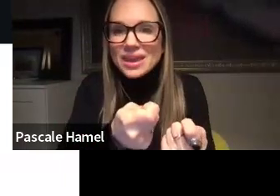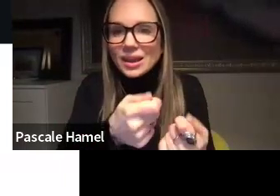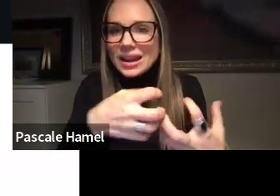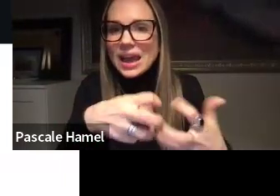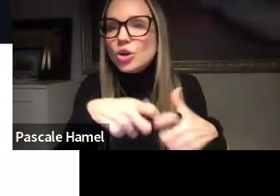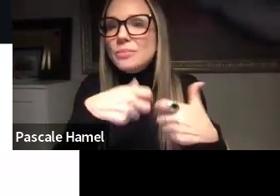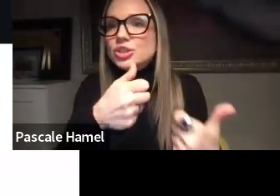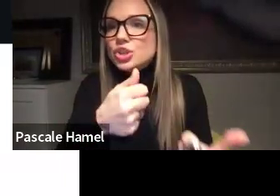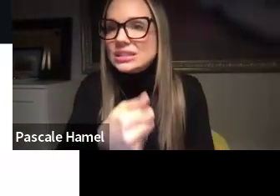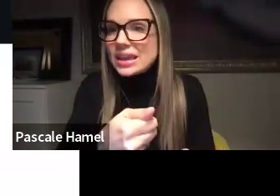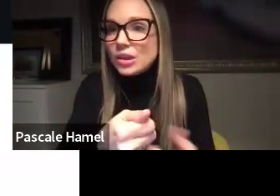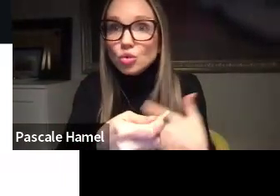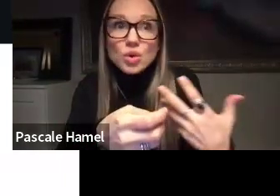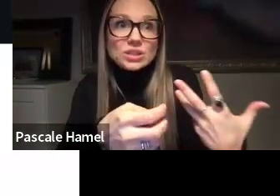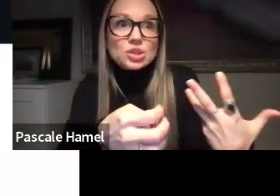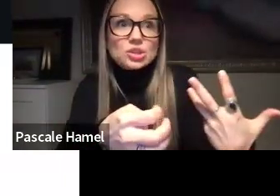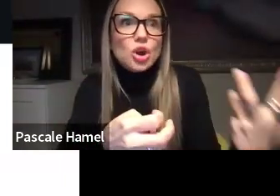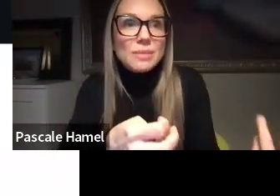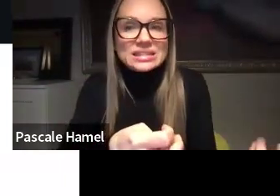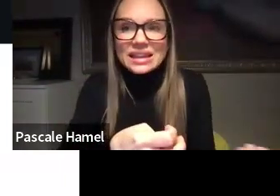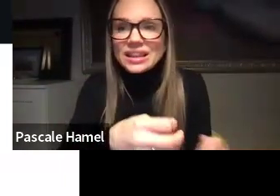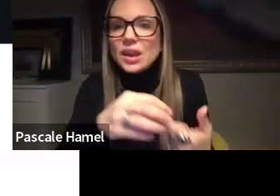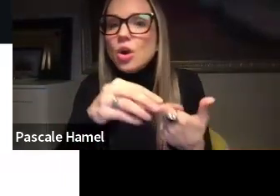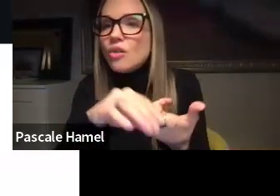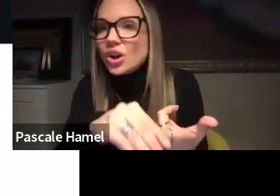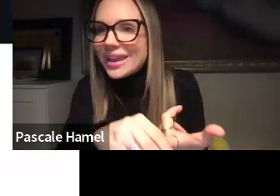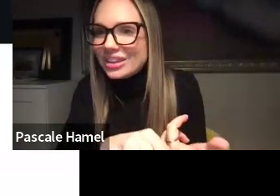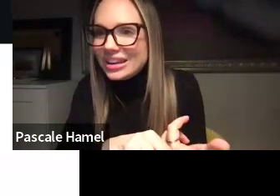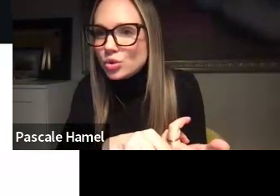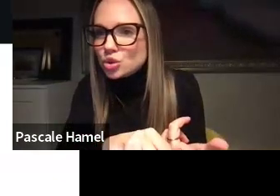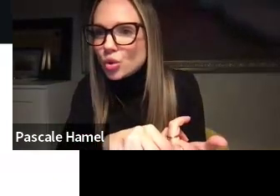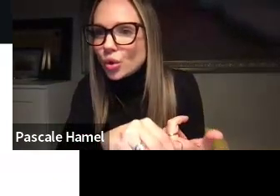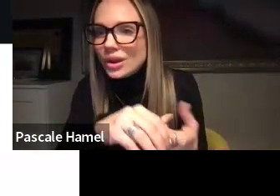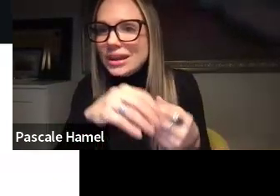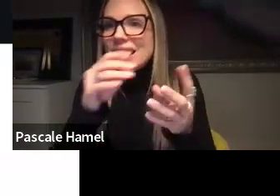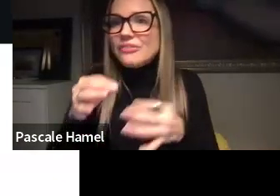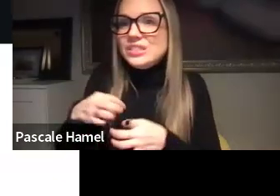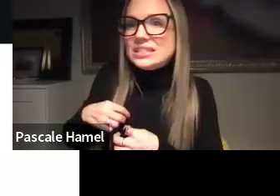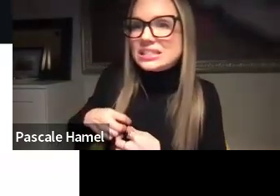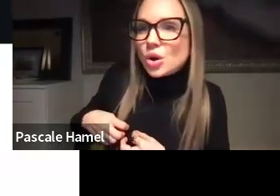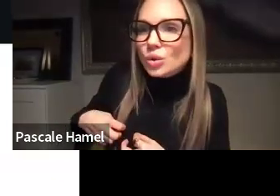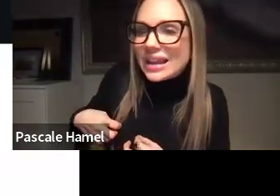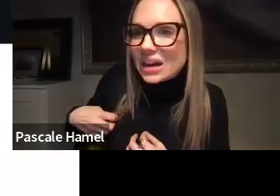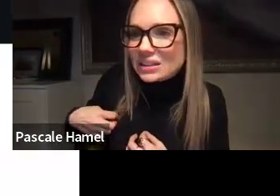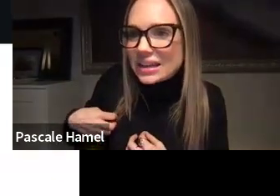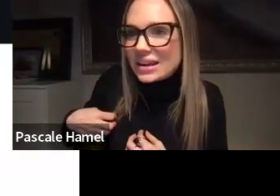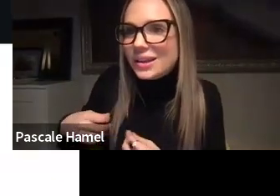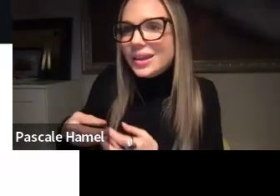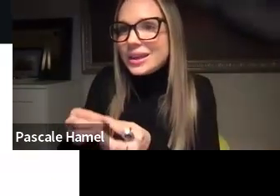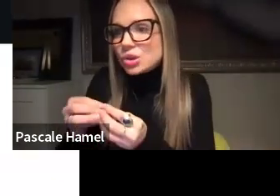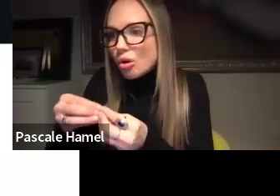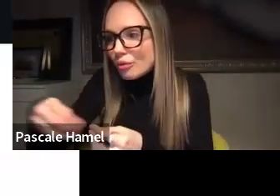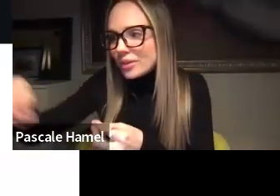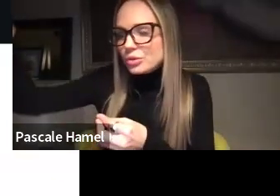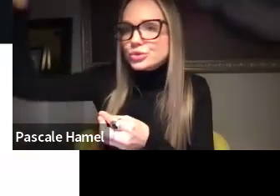c'est épais, la robe, elle se tient. Ou est-ce que c'est une robe en satin? On va regarder les coutures, la finition de la